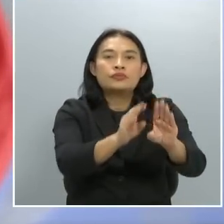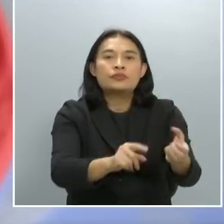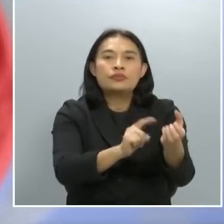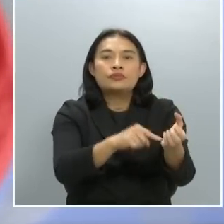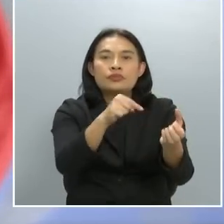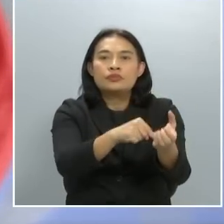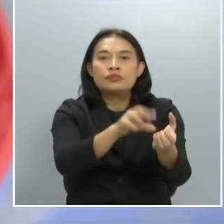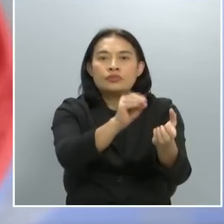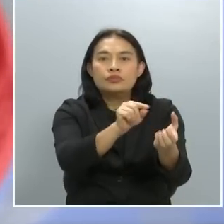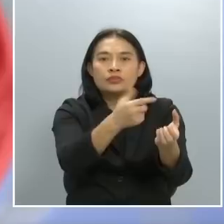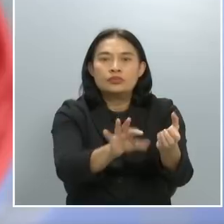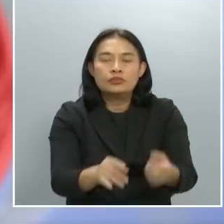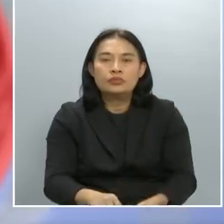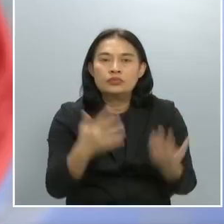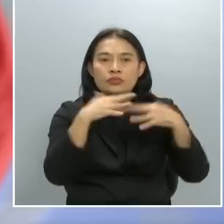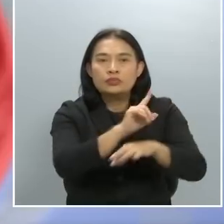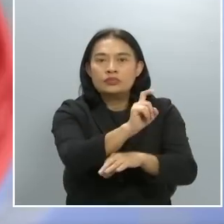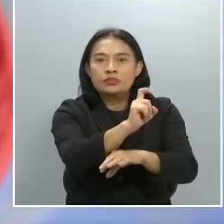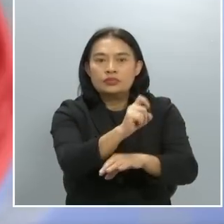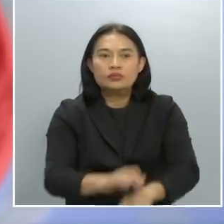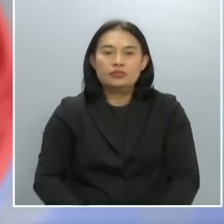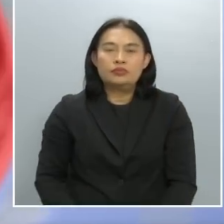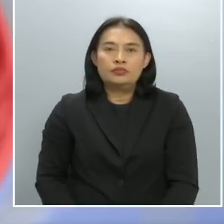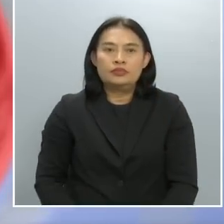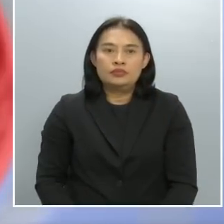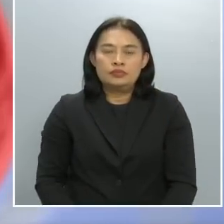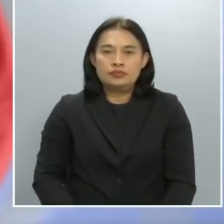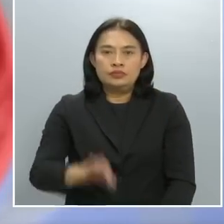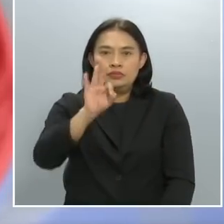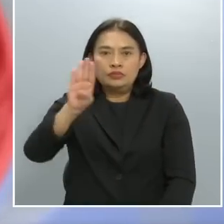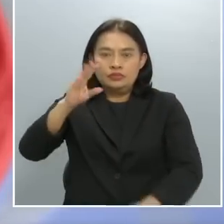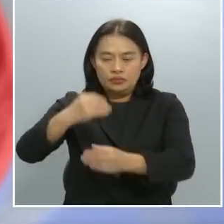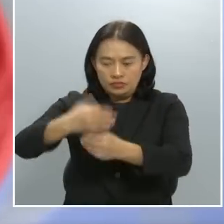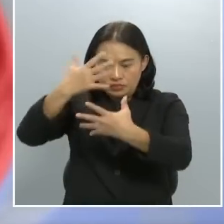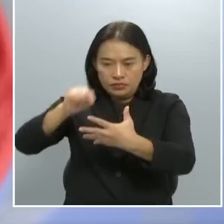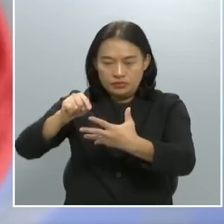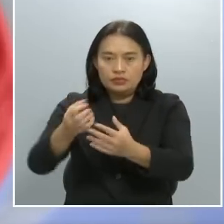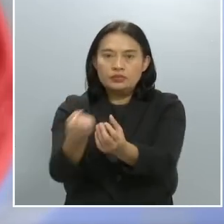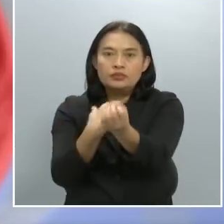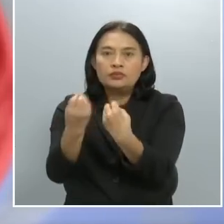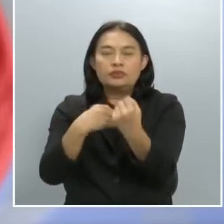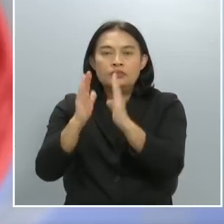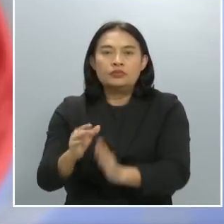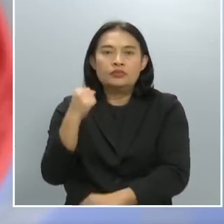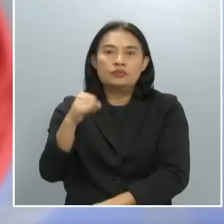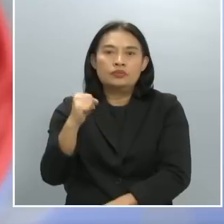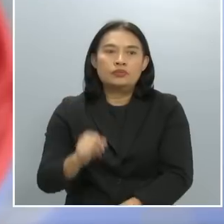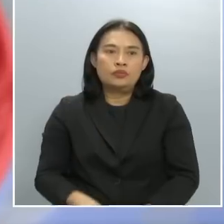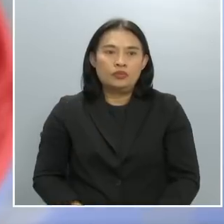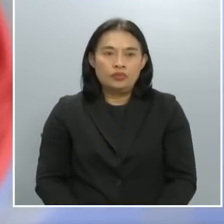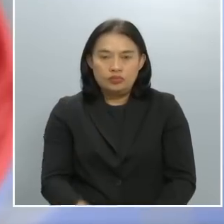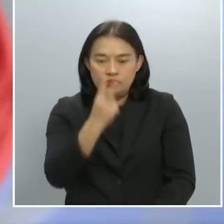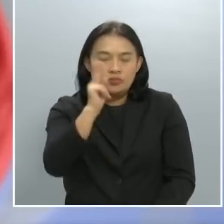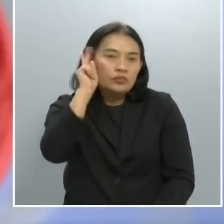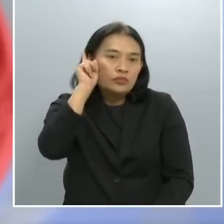ค่ะแต่ว่าแค่โพสเนี่ยก็มีผู้เสียหายเนี่ยแจ้งเข้ามาหลายรายแล้ว เป็น10ค่ะ ค่ะทีนี้ถ้าใครดูข่